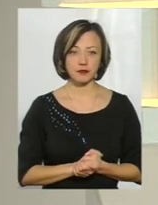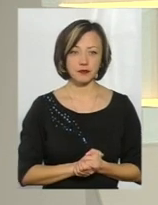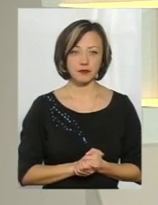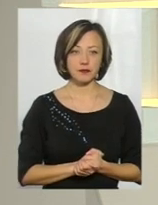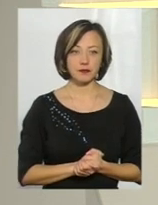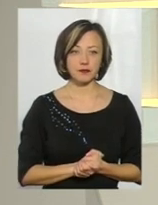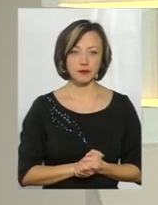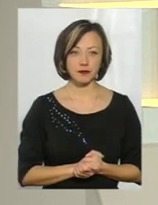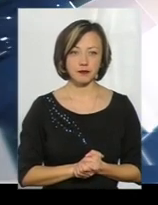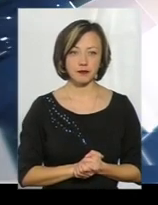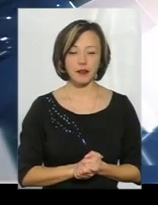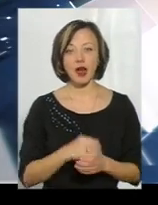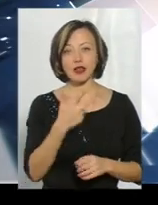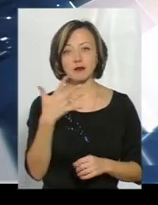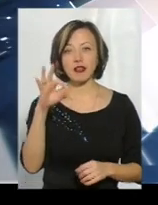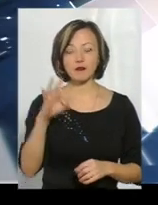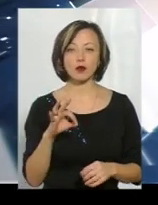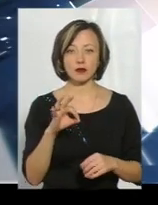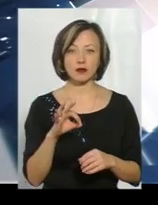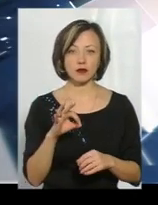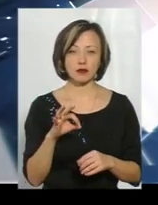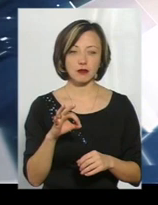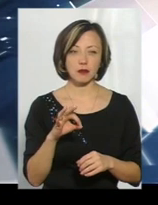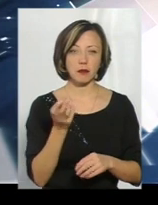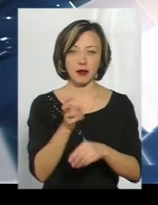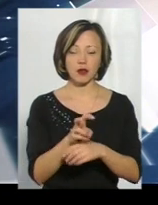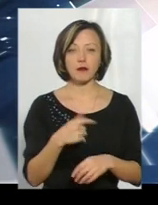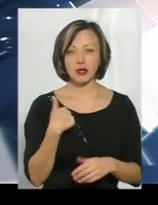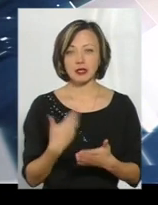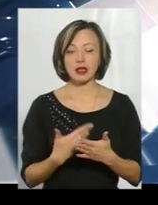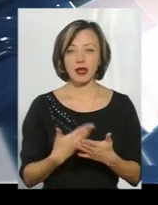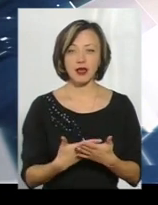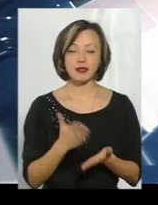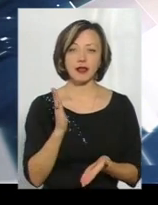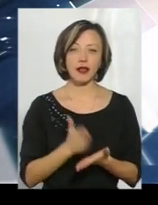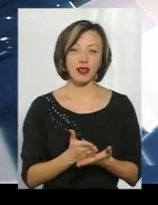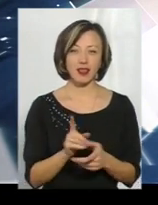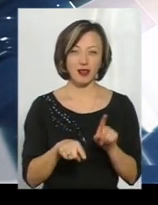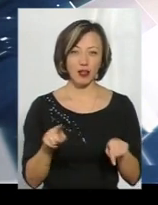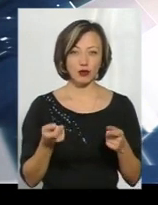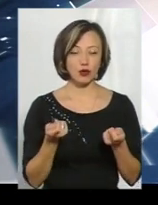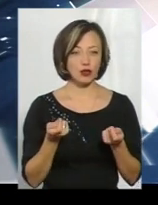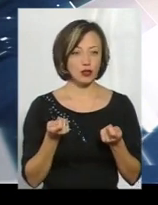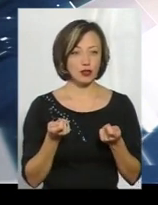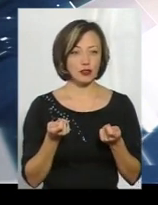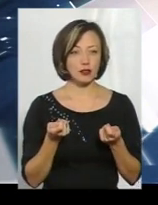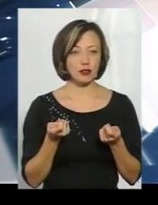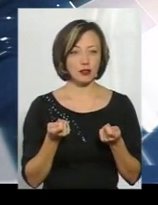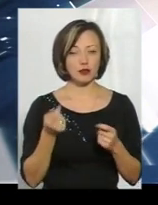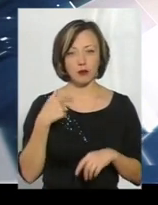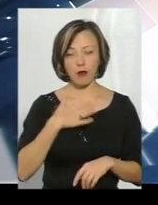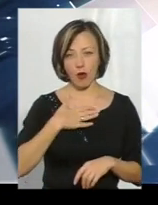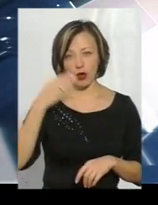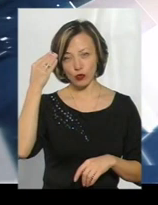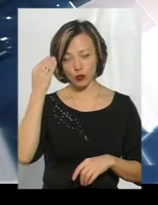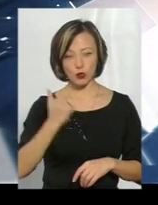коли 35% виборців оберуть для всіх? Мені здається, що є дещо трошки непростка, що в